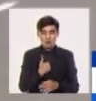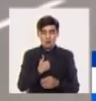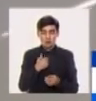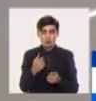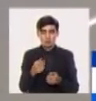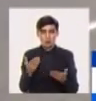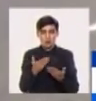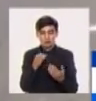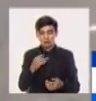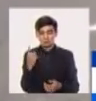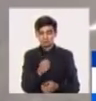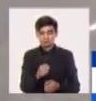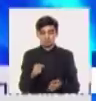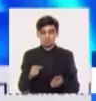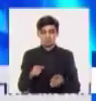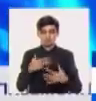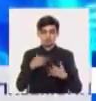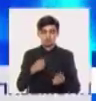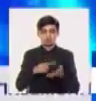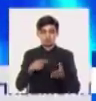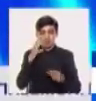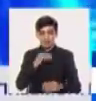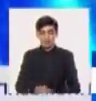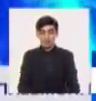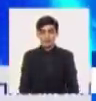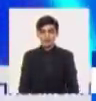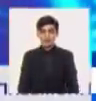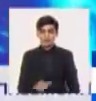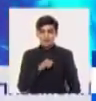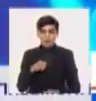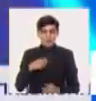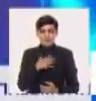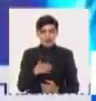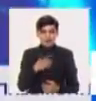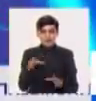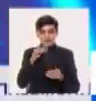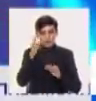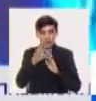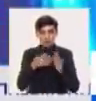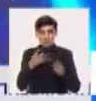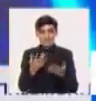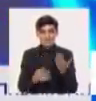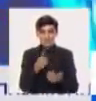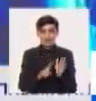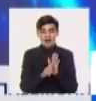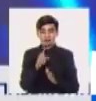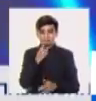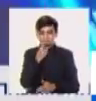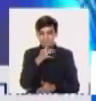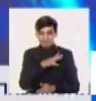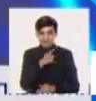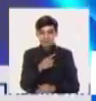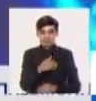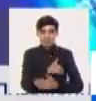болып, бір аптада жазылып шығады. Ең маңызды нәрсені сіздер түсінуіңіздер керек. Егер де ең бастан басталған кезде тек қана дене қызу пайда